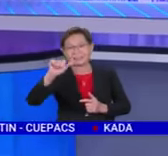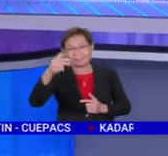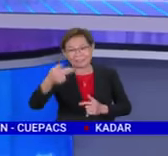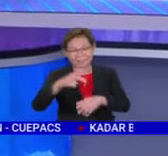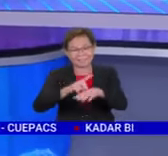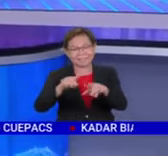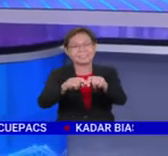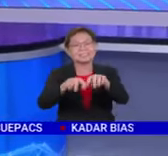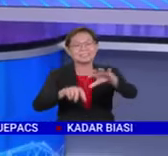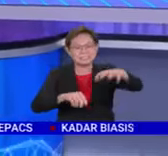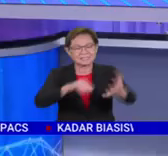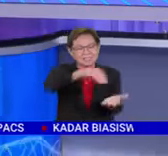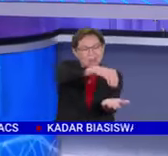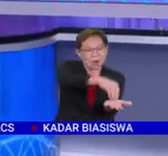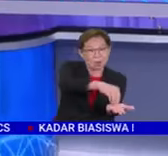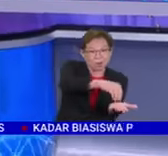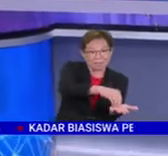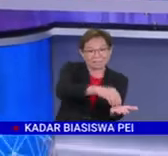lokasi. Silakan, Adelia.